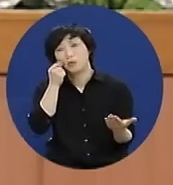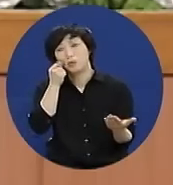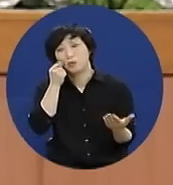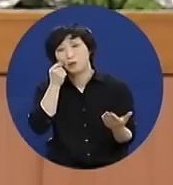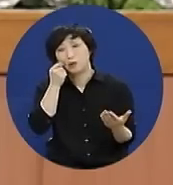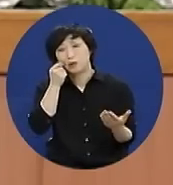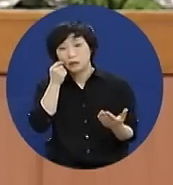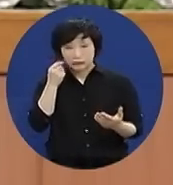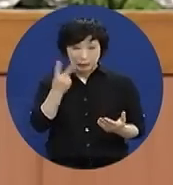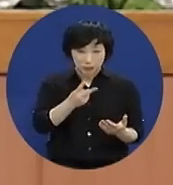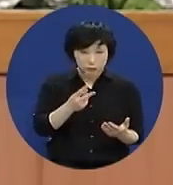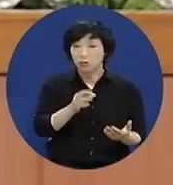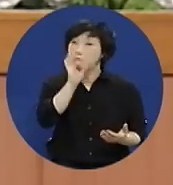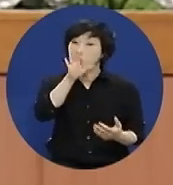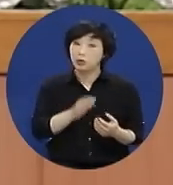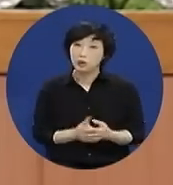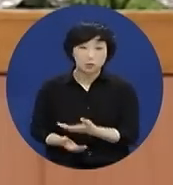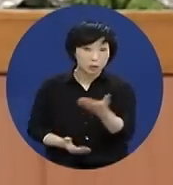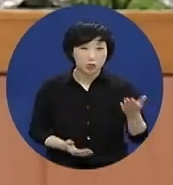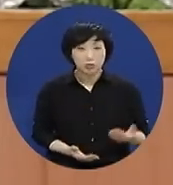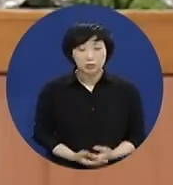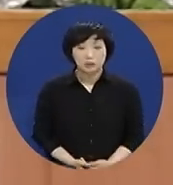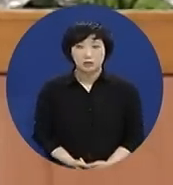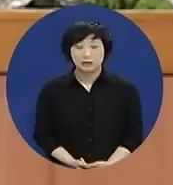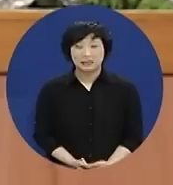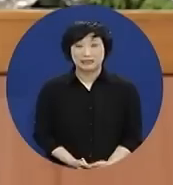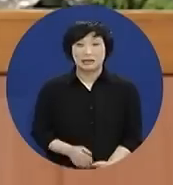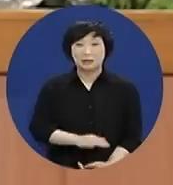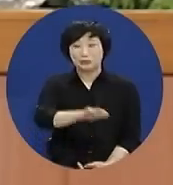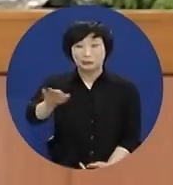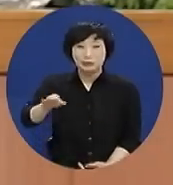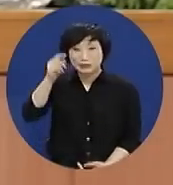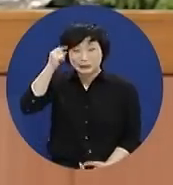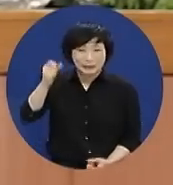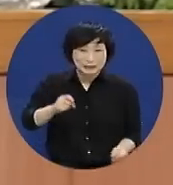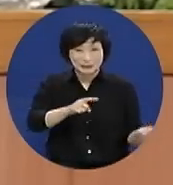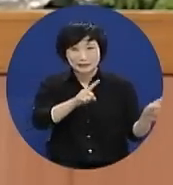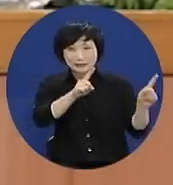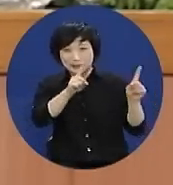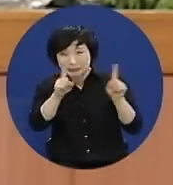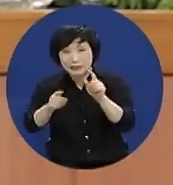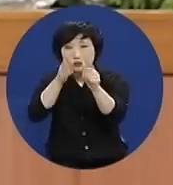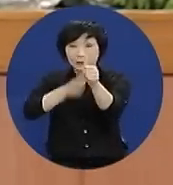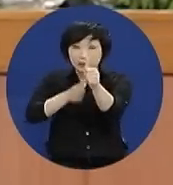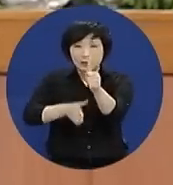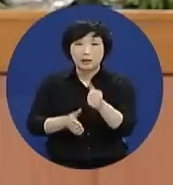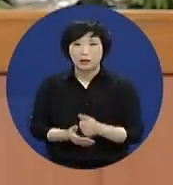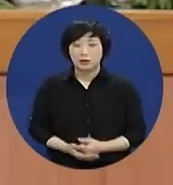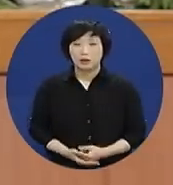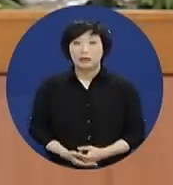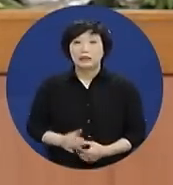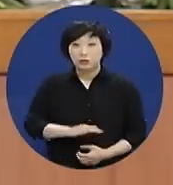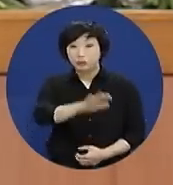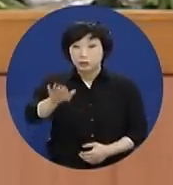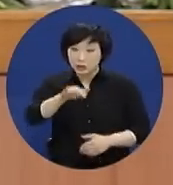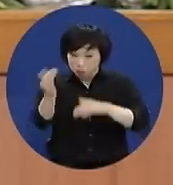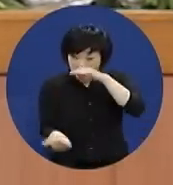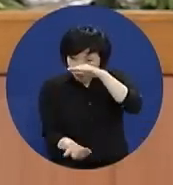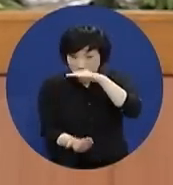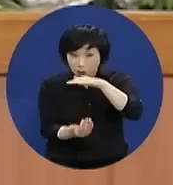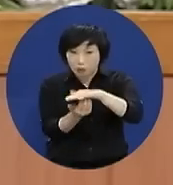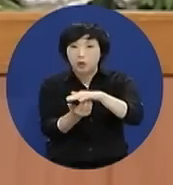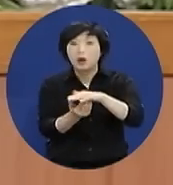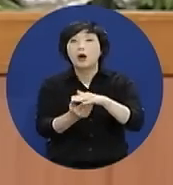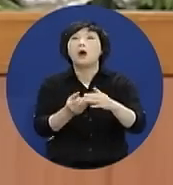新たにすることもできないのです気をしっかり持って私たちの最高